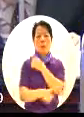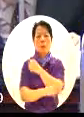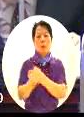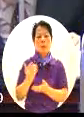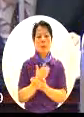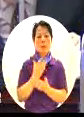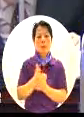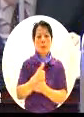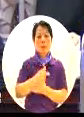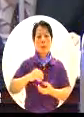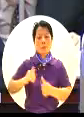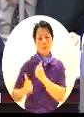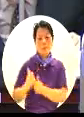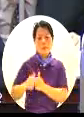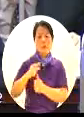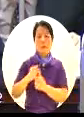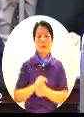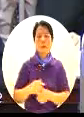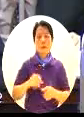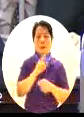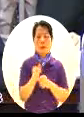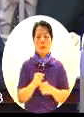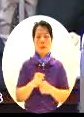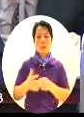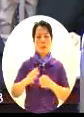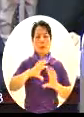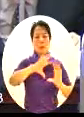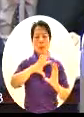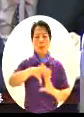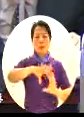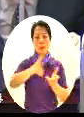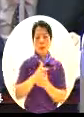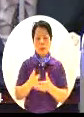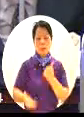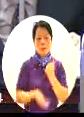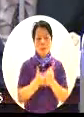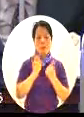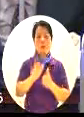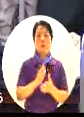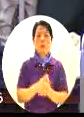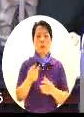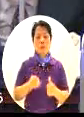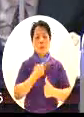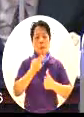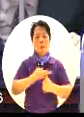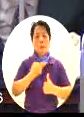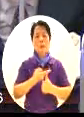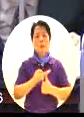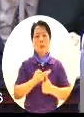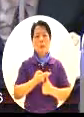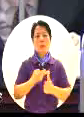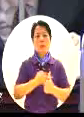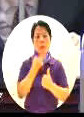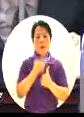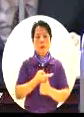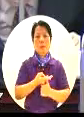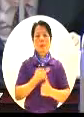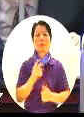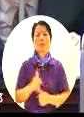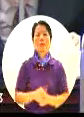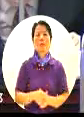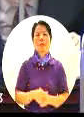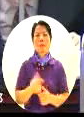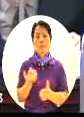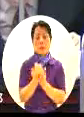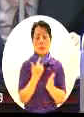赛，夜世界也有得奖。那我这样他是第二名银牌，但是我想